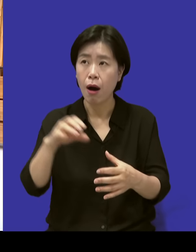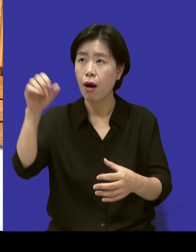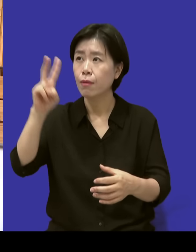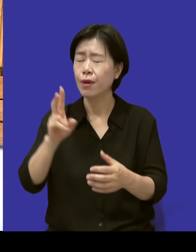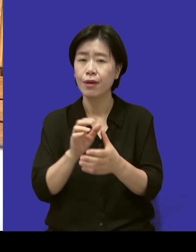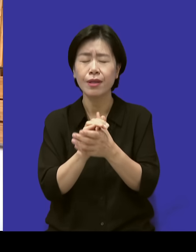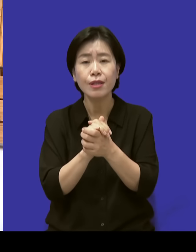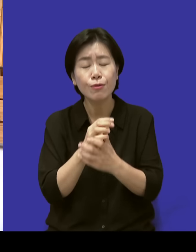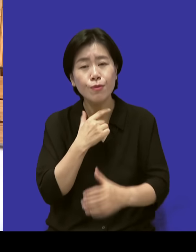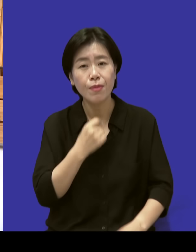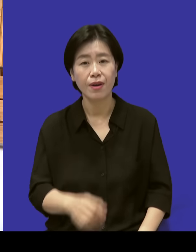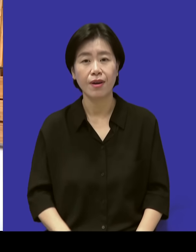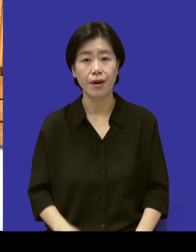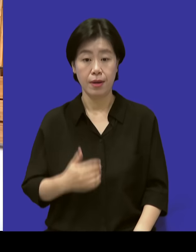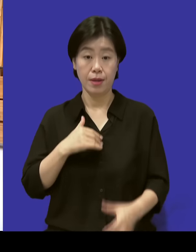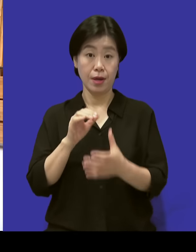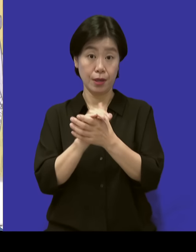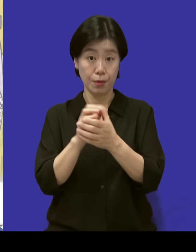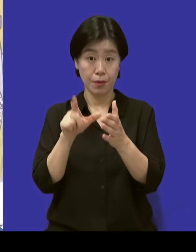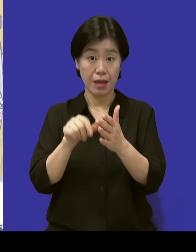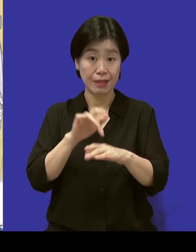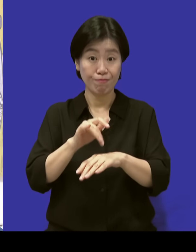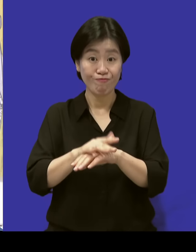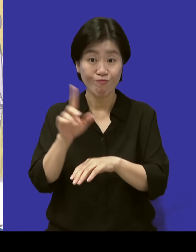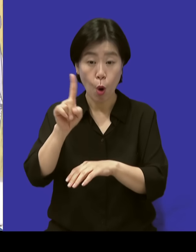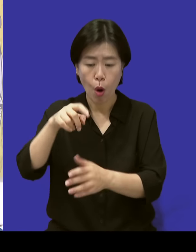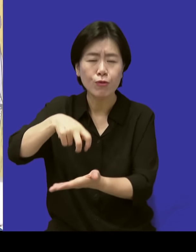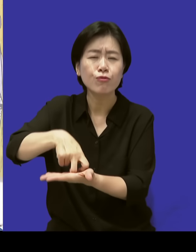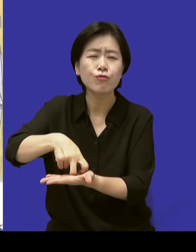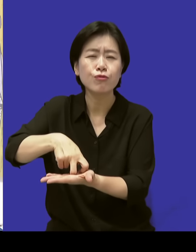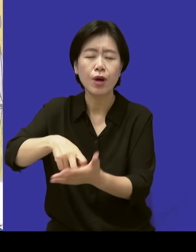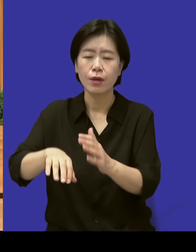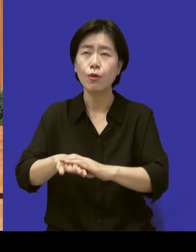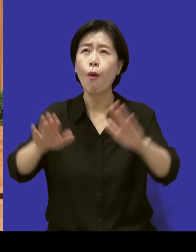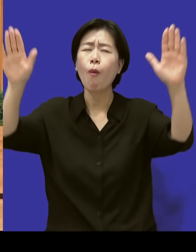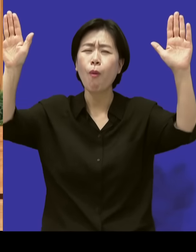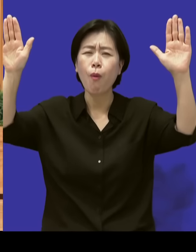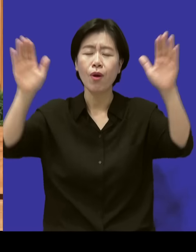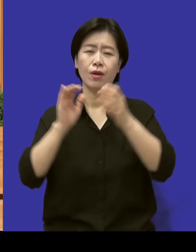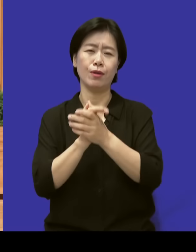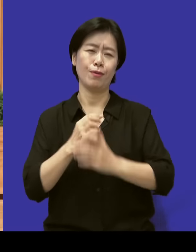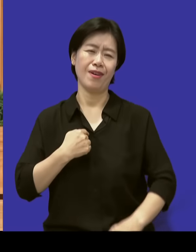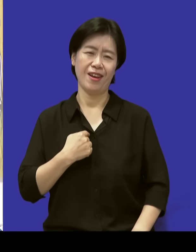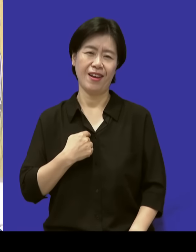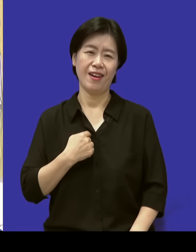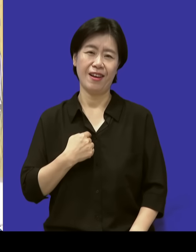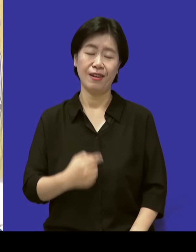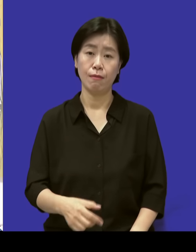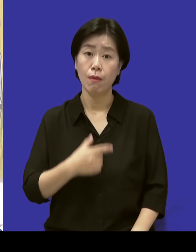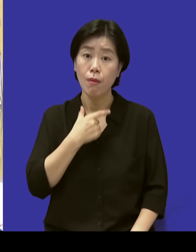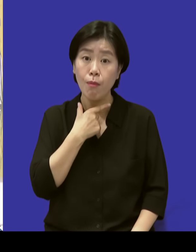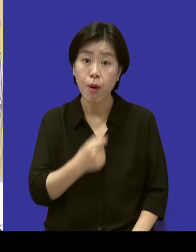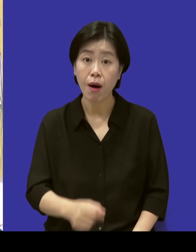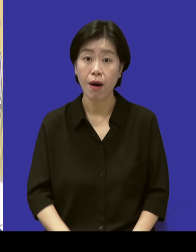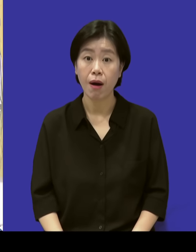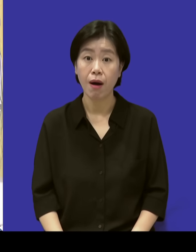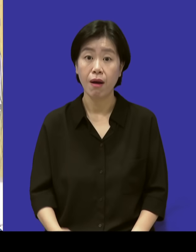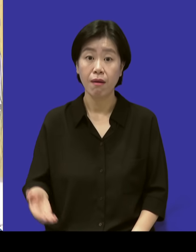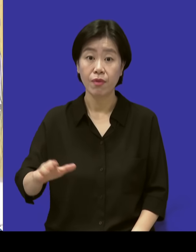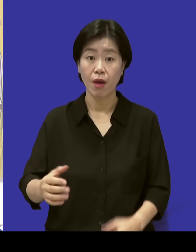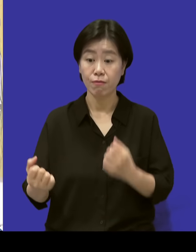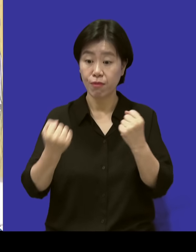그래서 저는 원래 무릎을 꿇고 기도를 하는데 어머. 무릎 꿇고 손을 들고 기도를 하고 싶은 거예요. 어머. 근데 어머. 그 상황에서 제가 예. 사람들